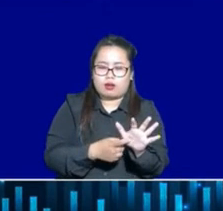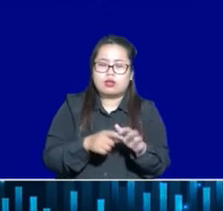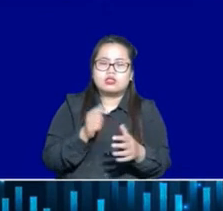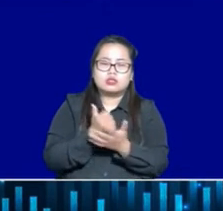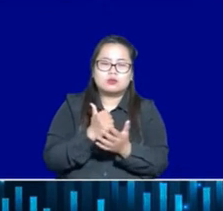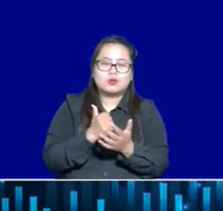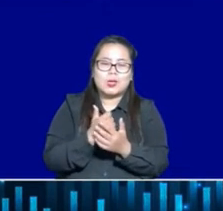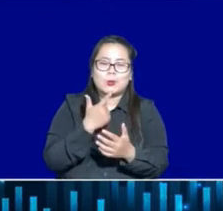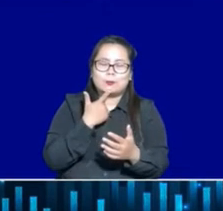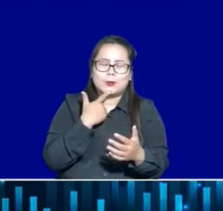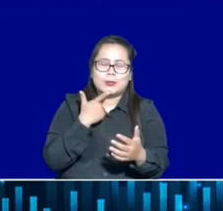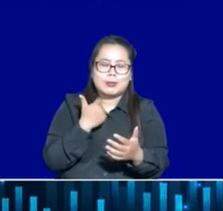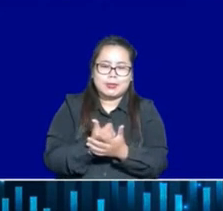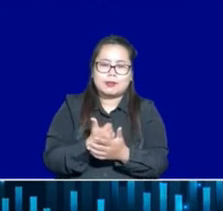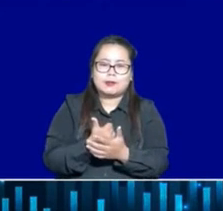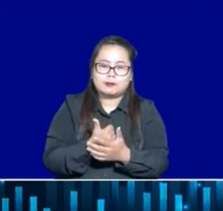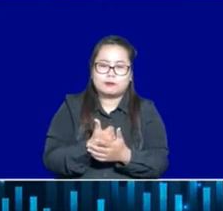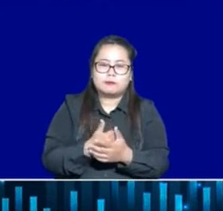sekali.